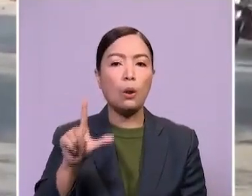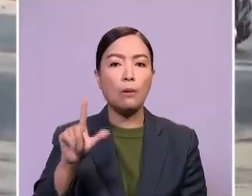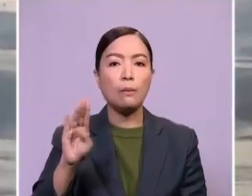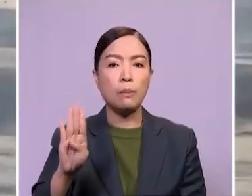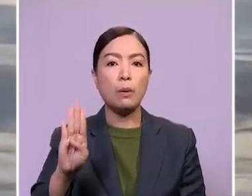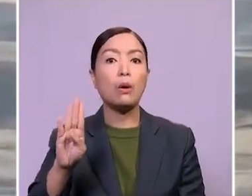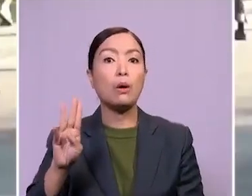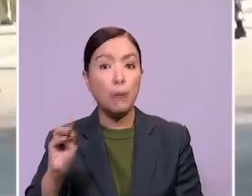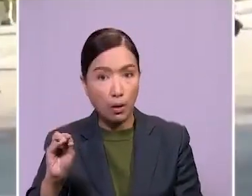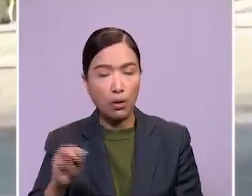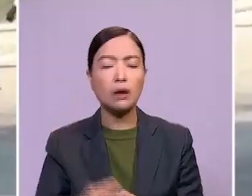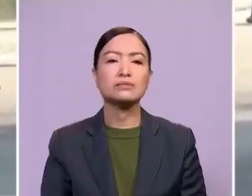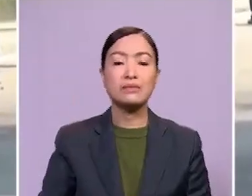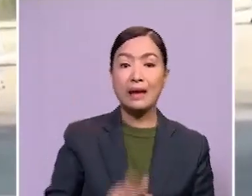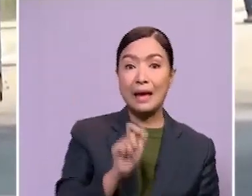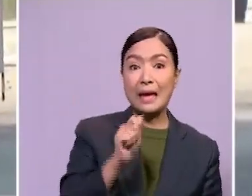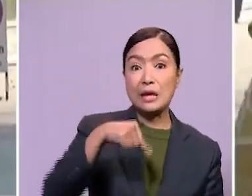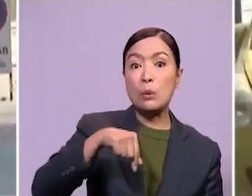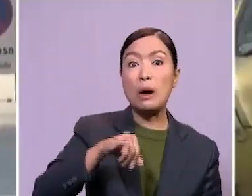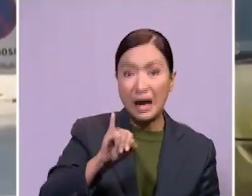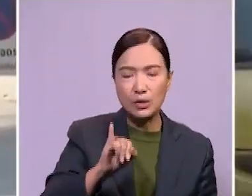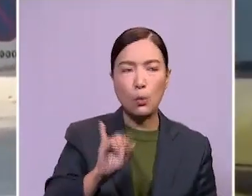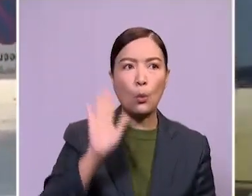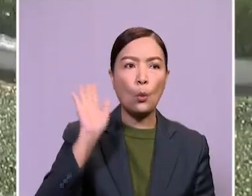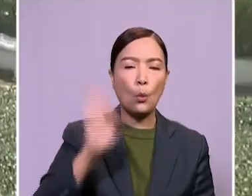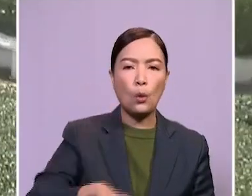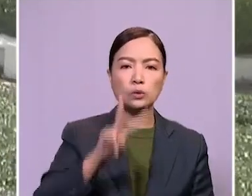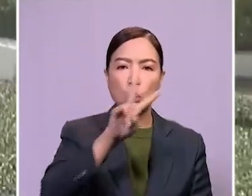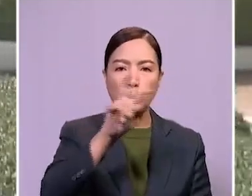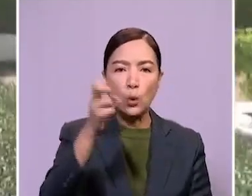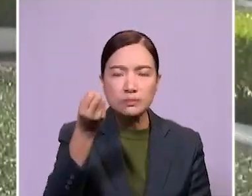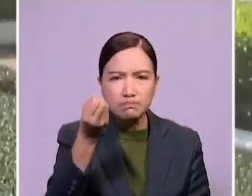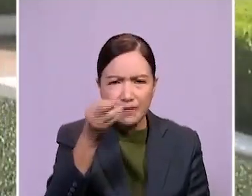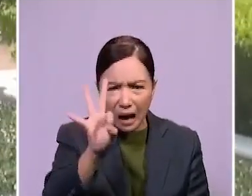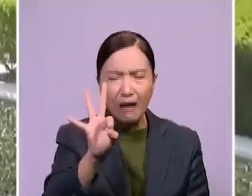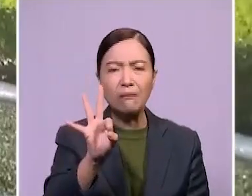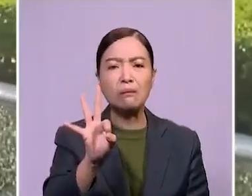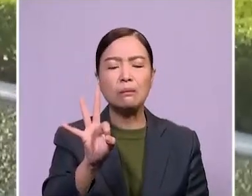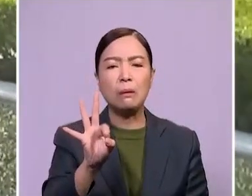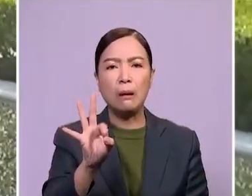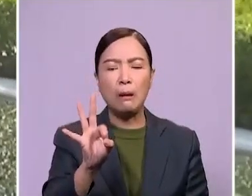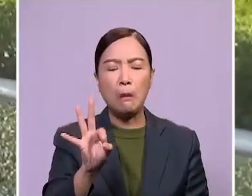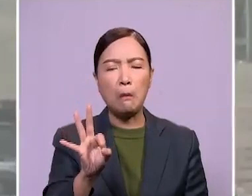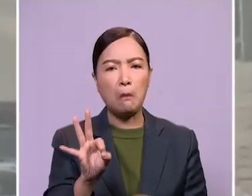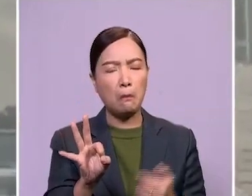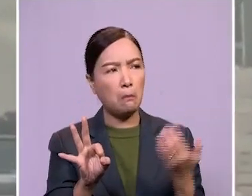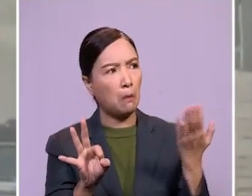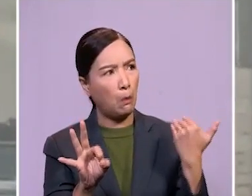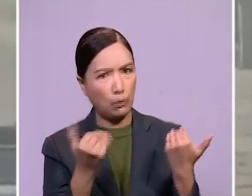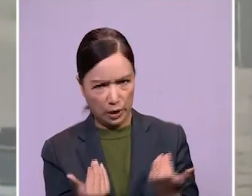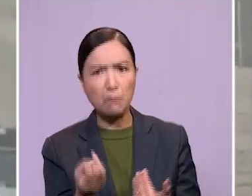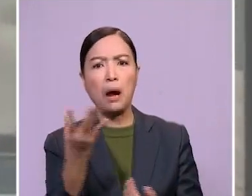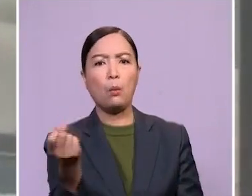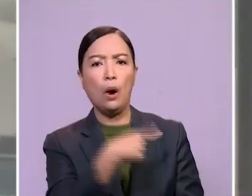kaqiโดยชนิดคุณภาพอากาศสูงถึง 219นะครับก็คือสูงขึ้นมาจากเมื่อวานนี้เข้าไปอีกมีผล